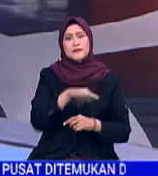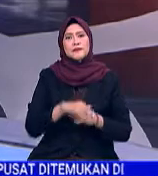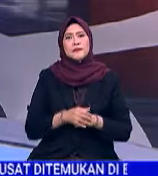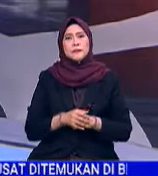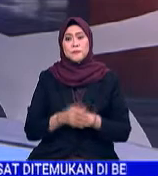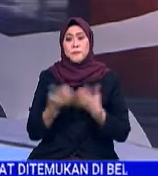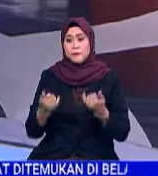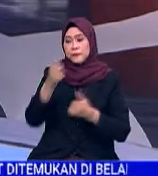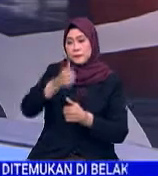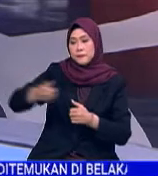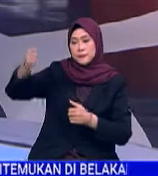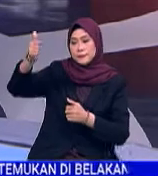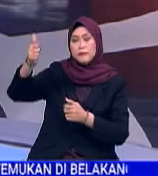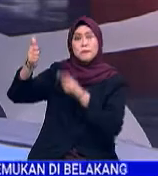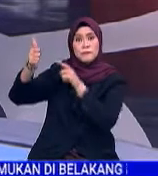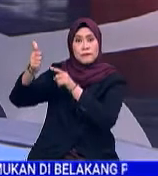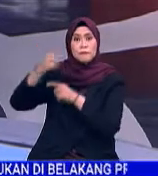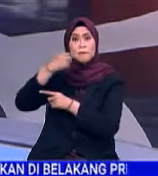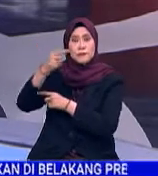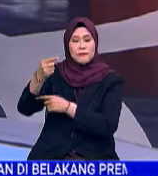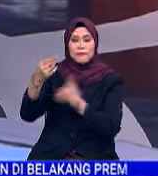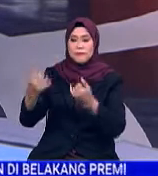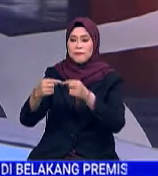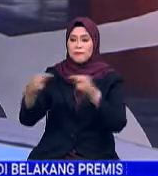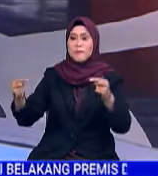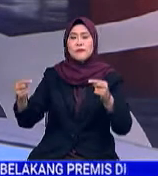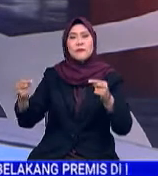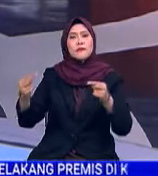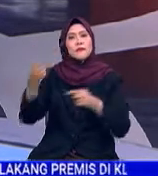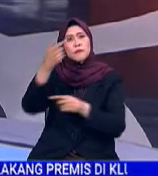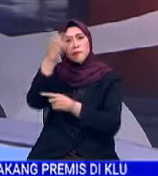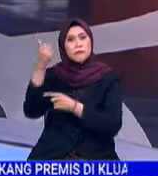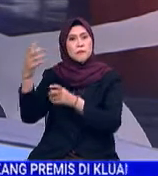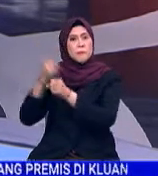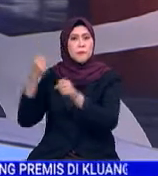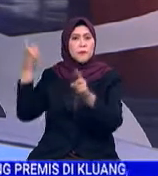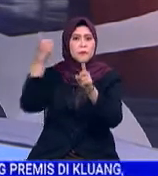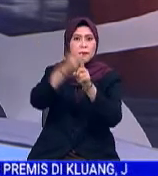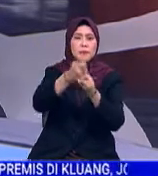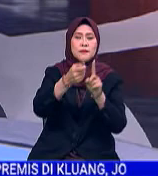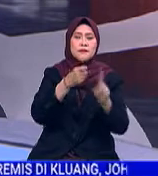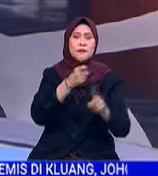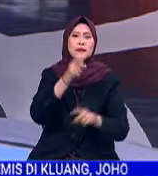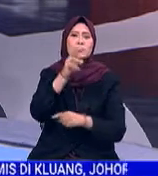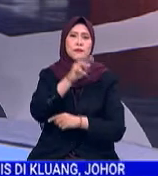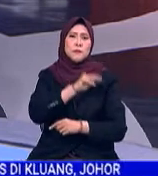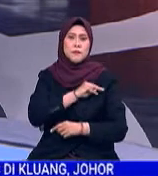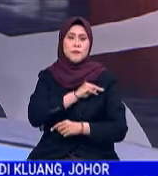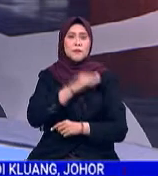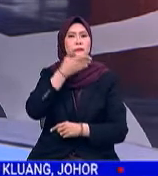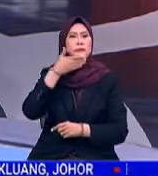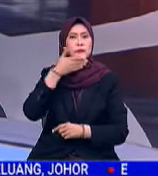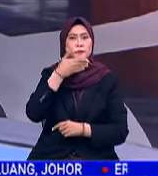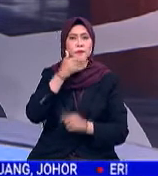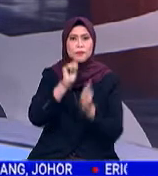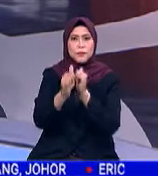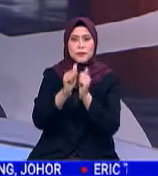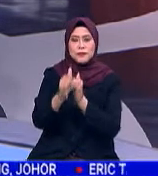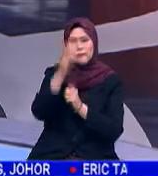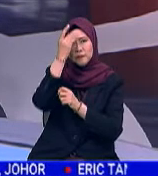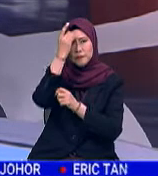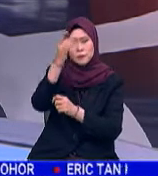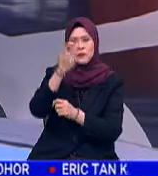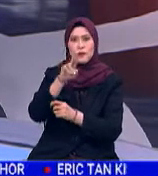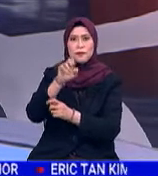Ahmad Syafawi Ismail berkata keputusan itu dibuat selepas mendapat arahan Menteri Belia dan Sukan Dato' Sri Rizal